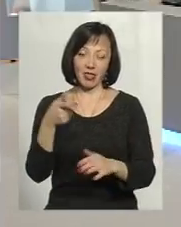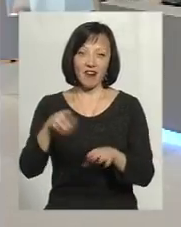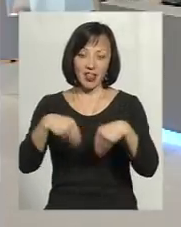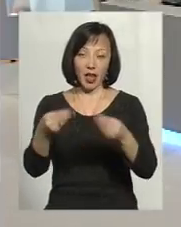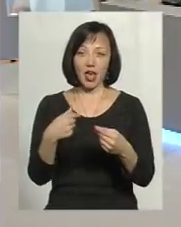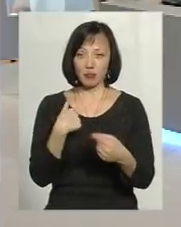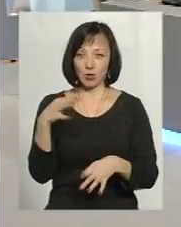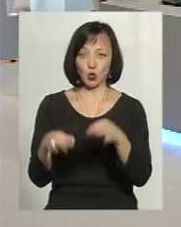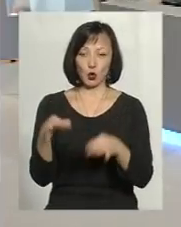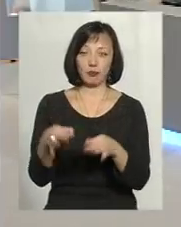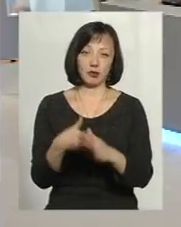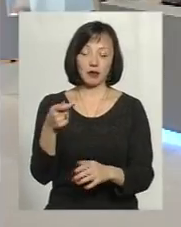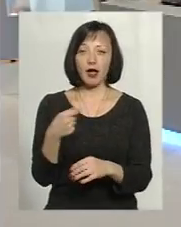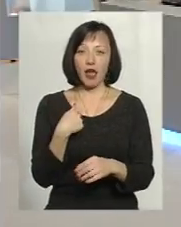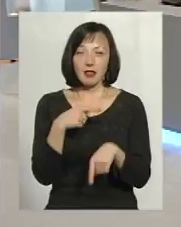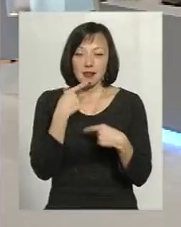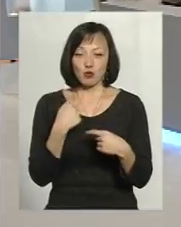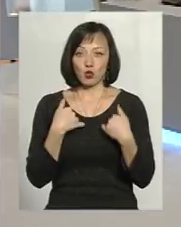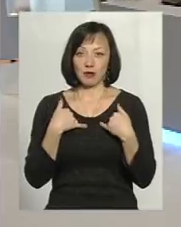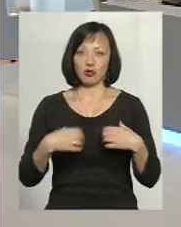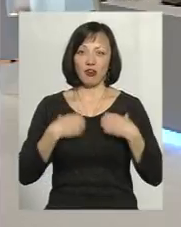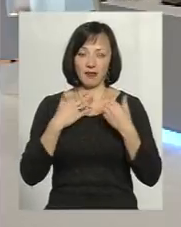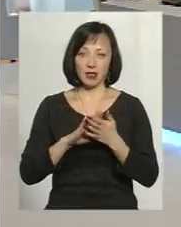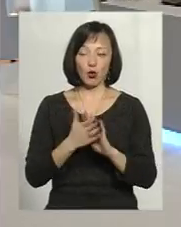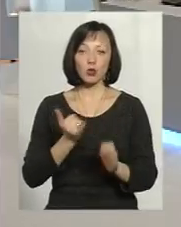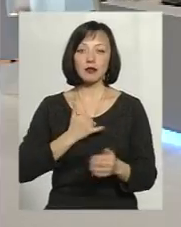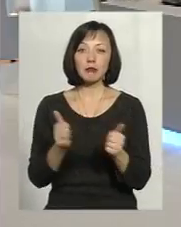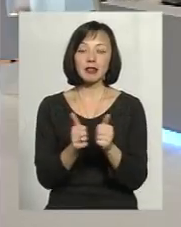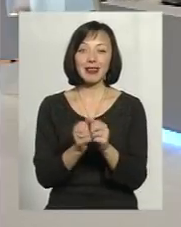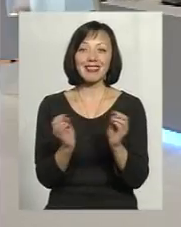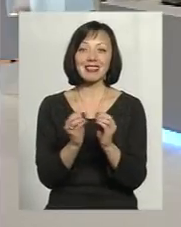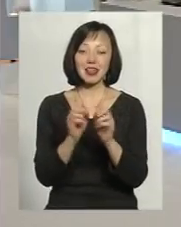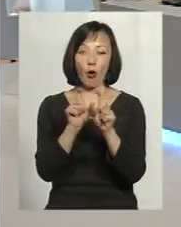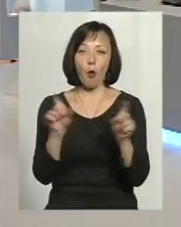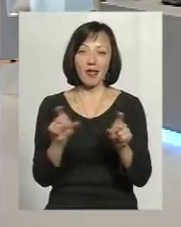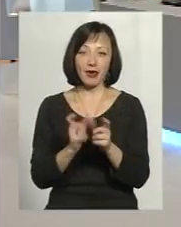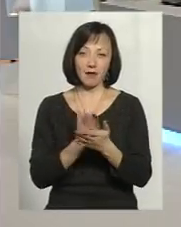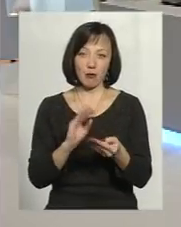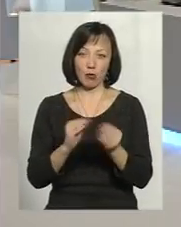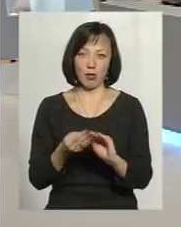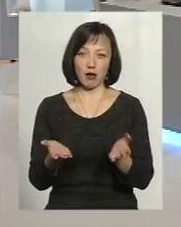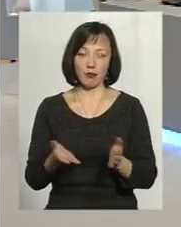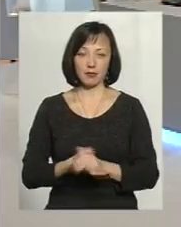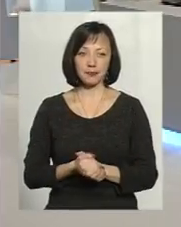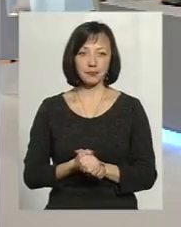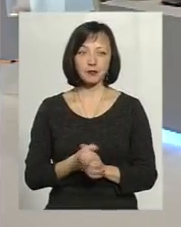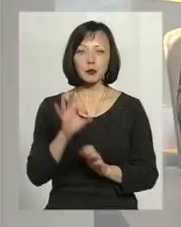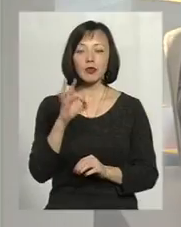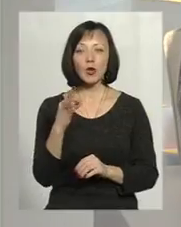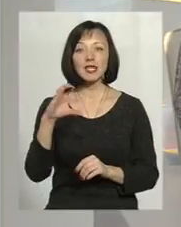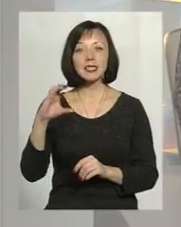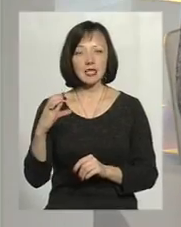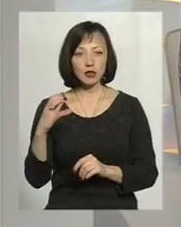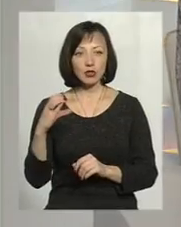сказав би, що у нас ситуація така кричуща. Наразі у нас є десь близько 10 об'єктів, по яких є проблеми. Олександре